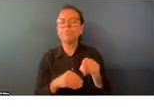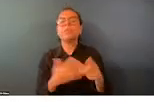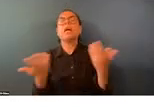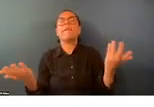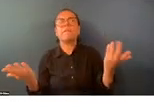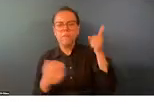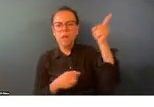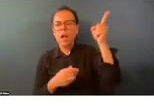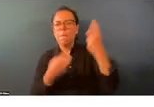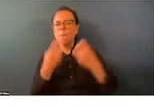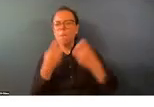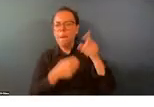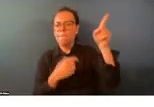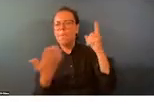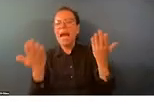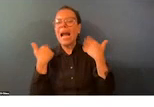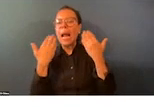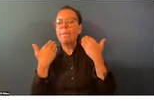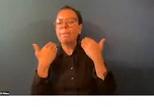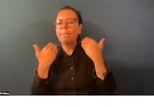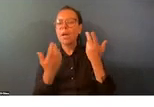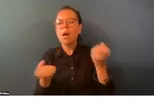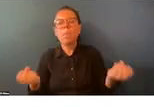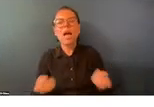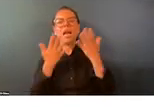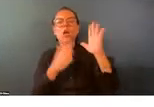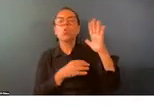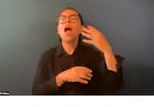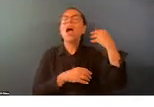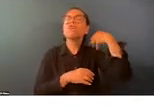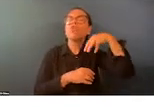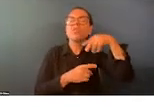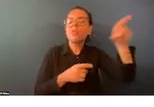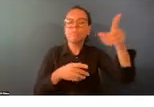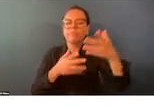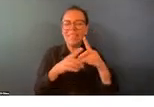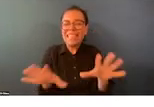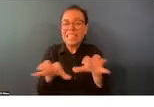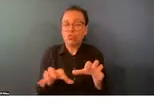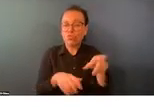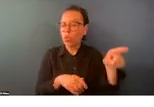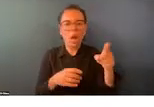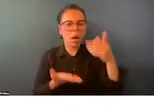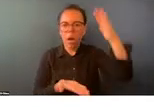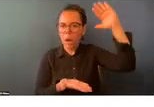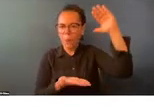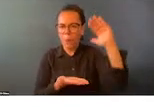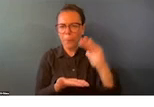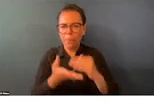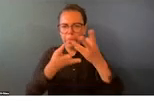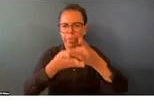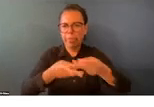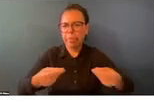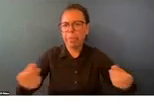результате таяния ледников ежегодно мы наблюдаем различные стихийные бедствия, такие как